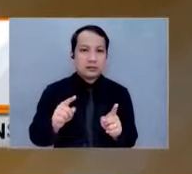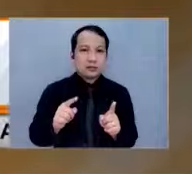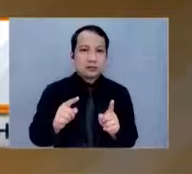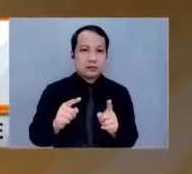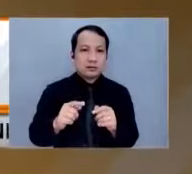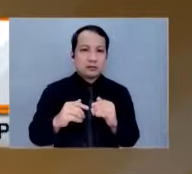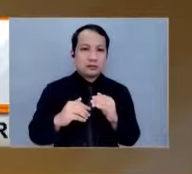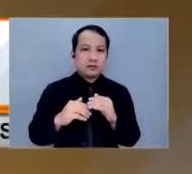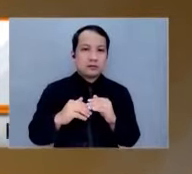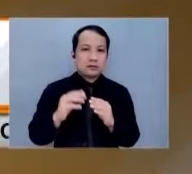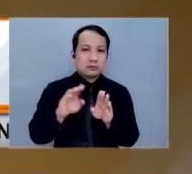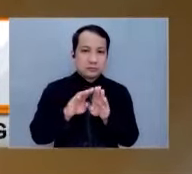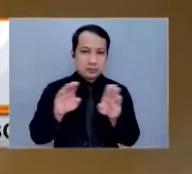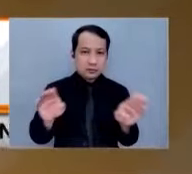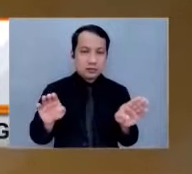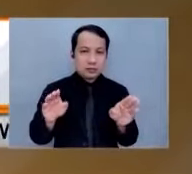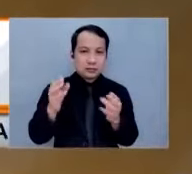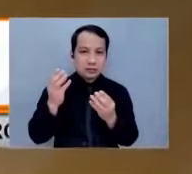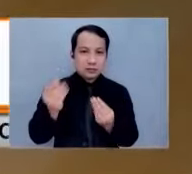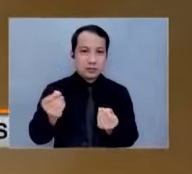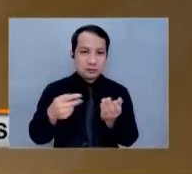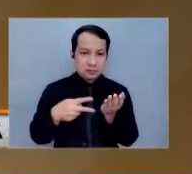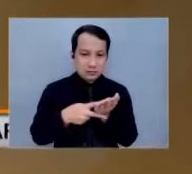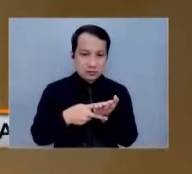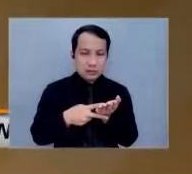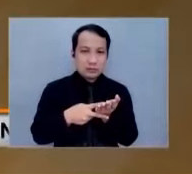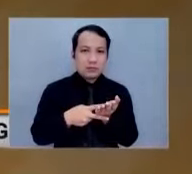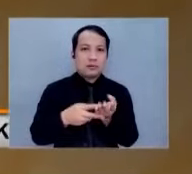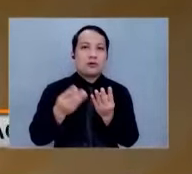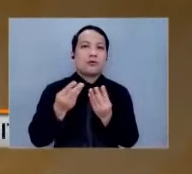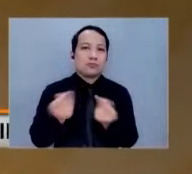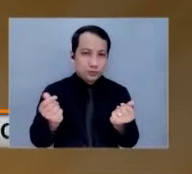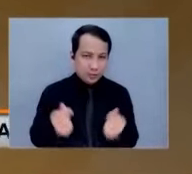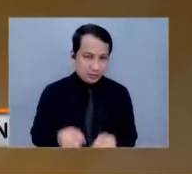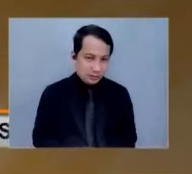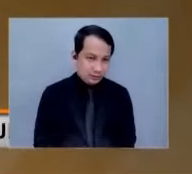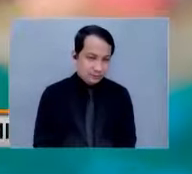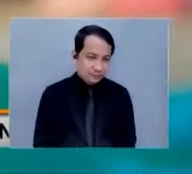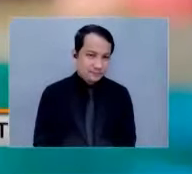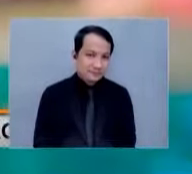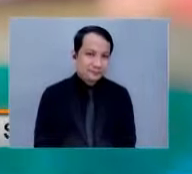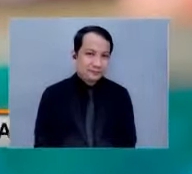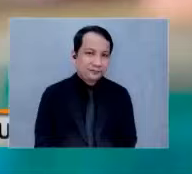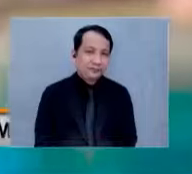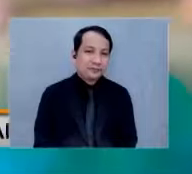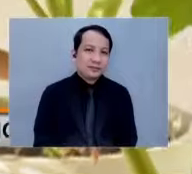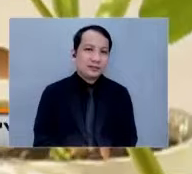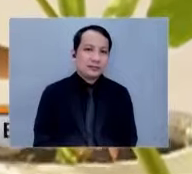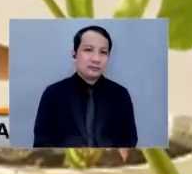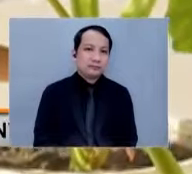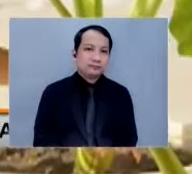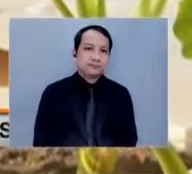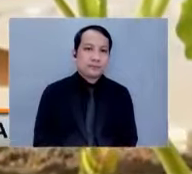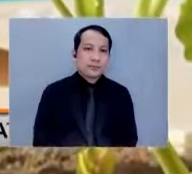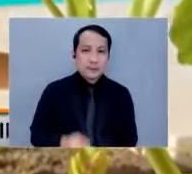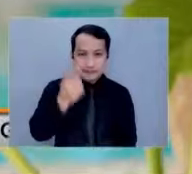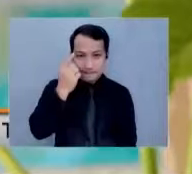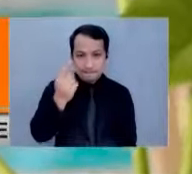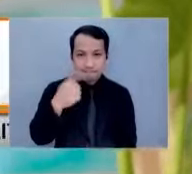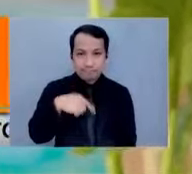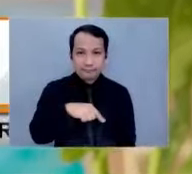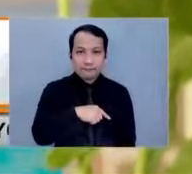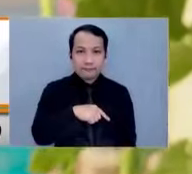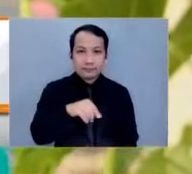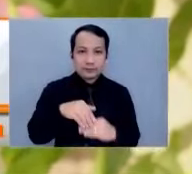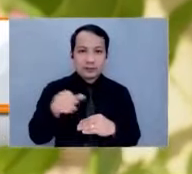matapos buksan ang ticket selling. Abay, sold out na agad ang show. Bukod sa kanilang solo concert, isa pang milestone ng